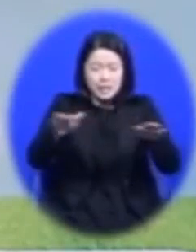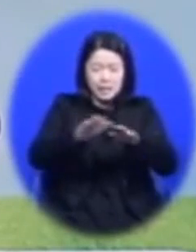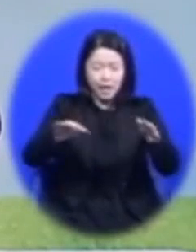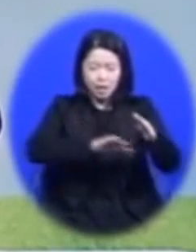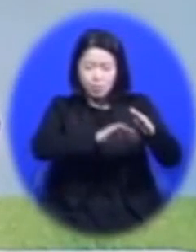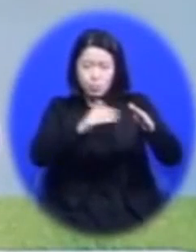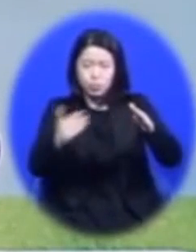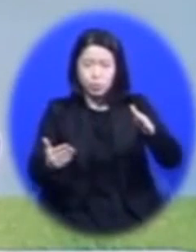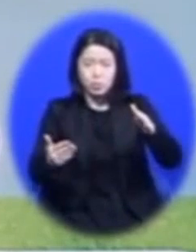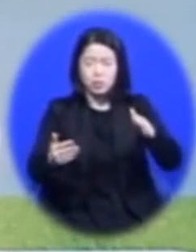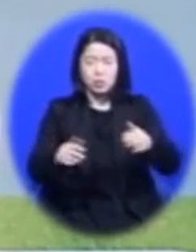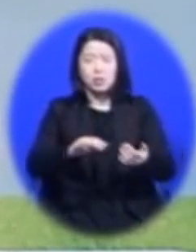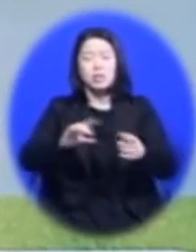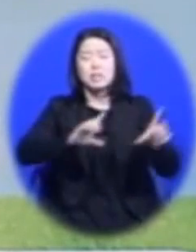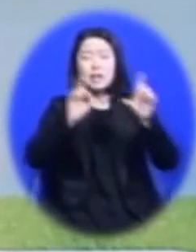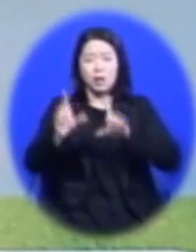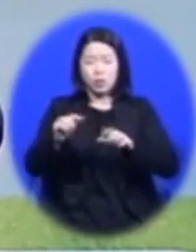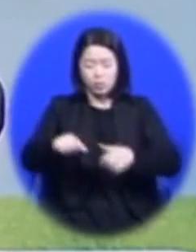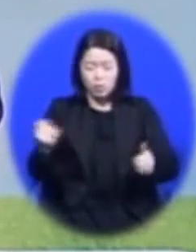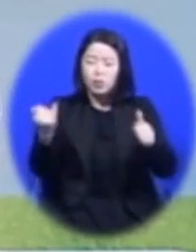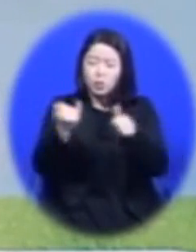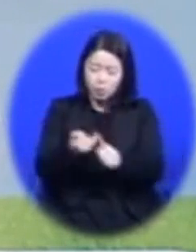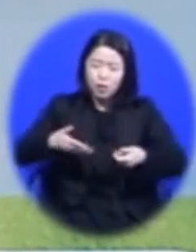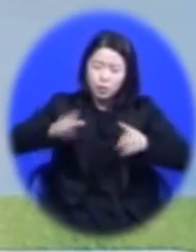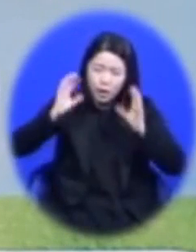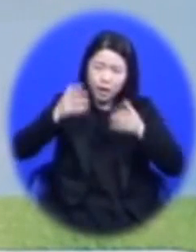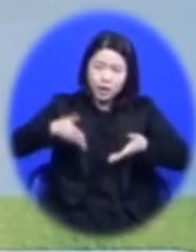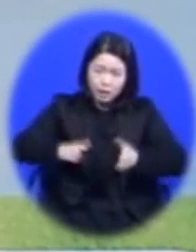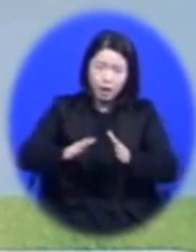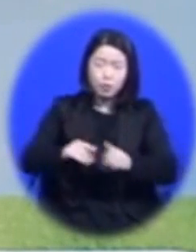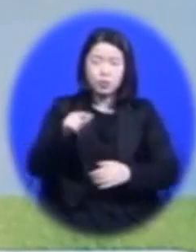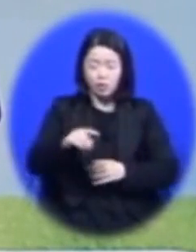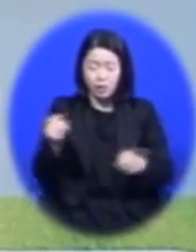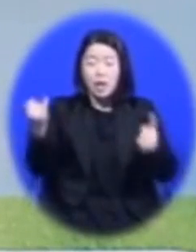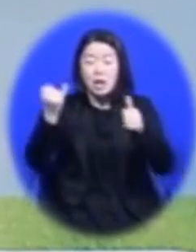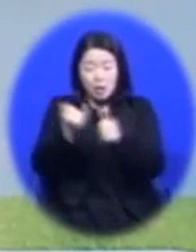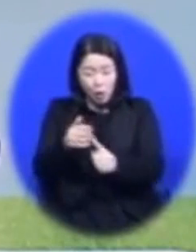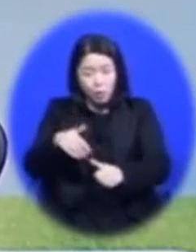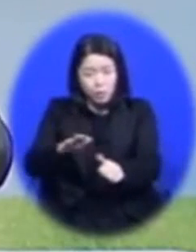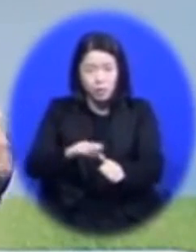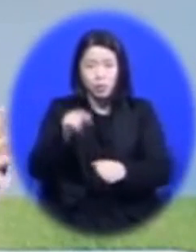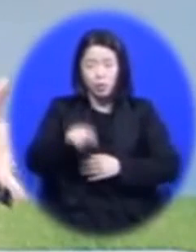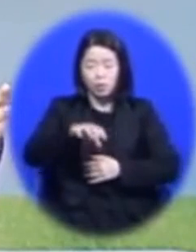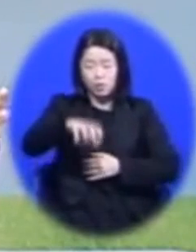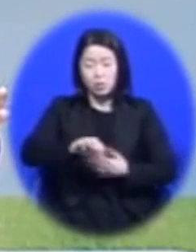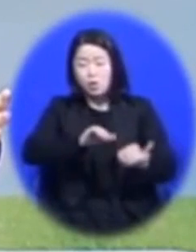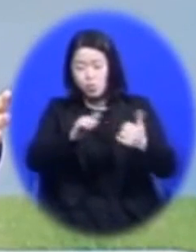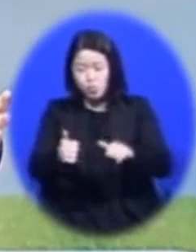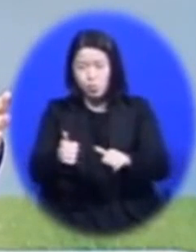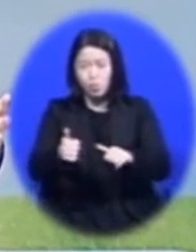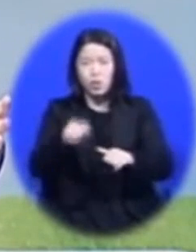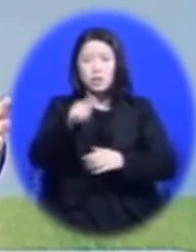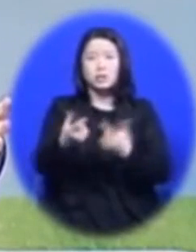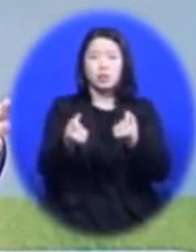거기서 결혼하고 거기서 애 낳고 거기서 또 그 애 결혼시키고 거기서 죽고 그렇게